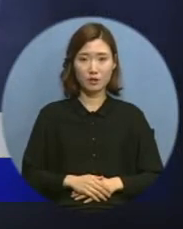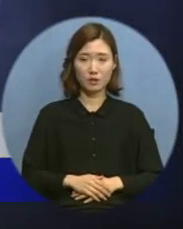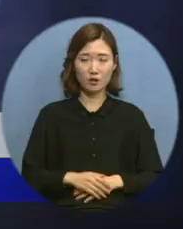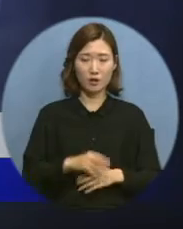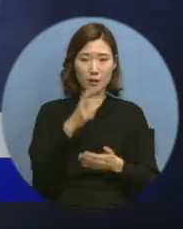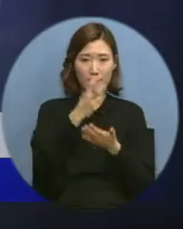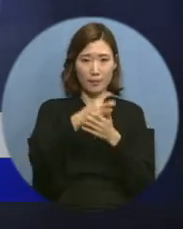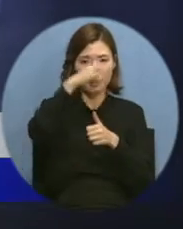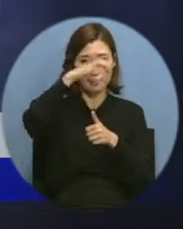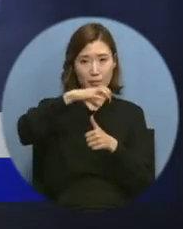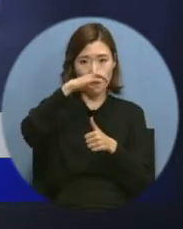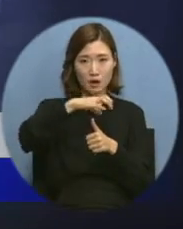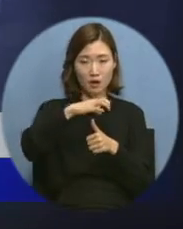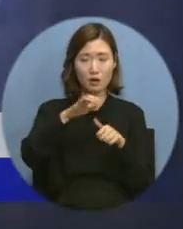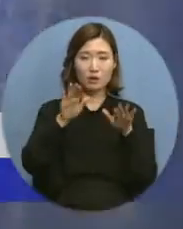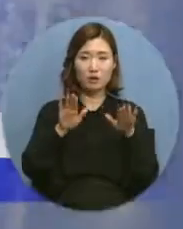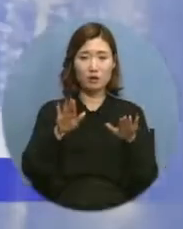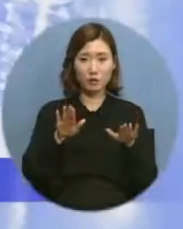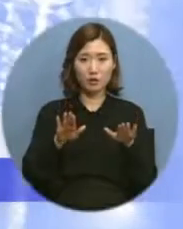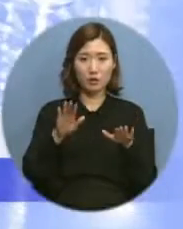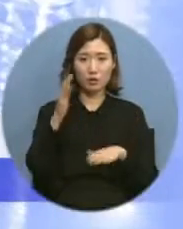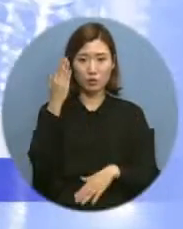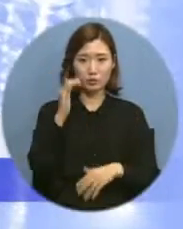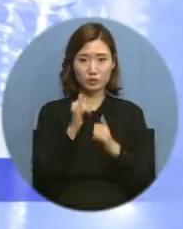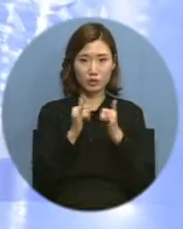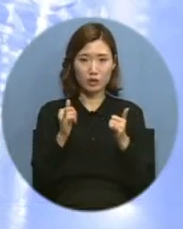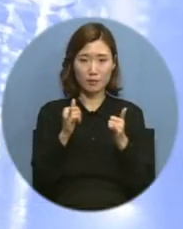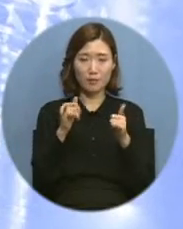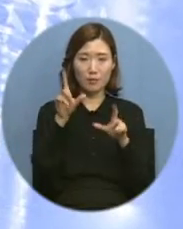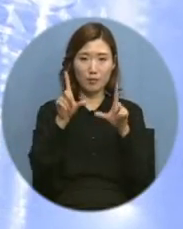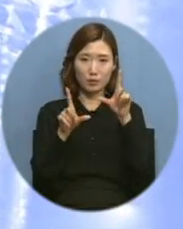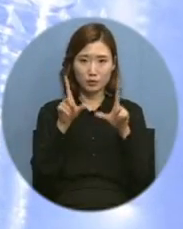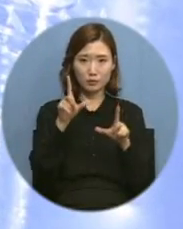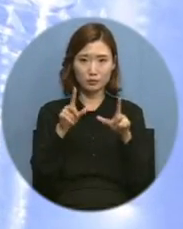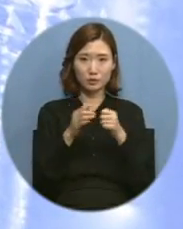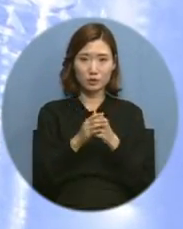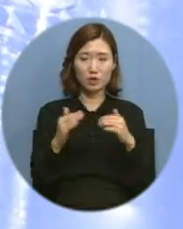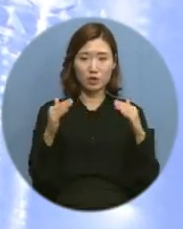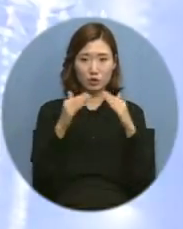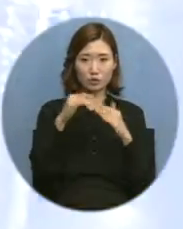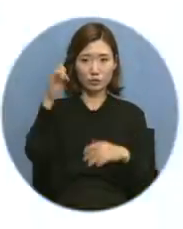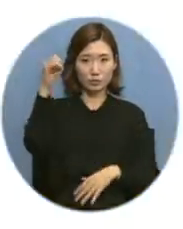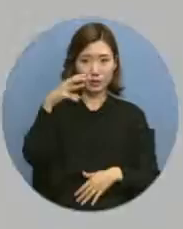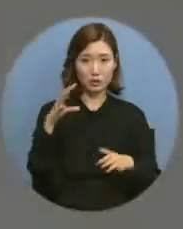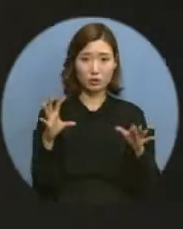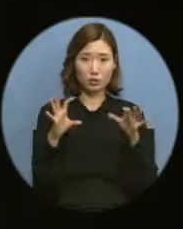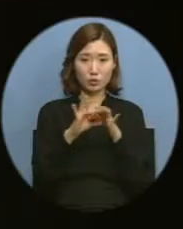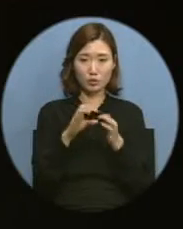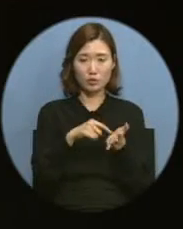관료적인 틀 속에 갇혀 사는 현대인의 모습을 건축적 요소와 빛을 접목해 나타냅니다.